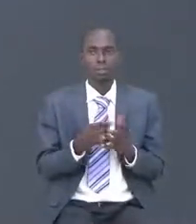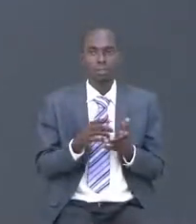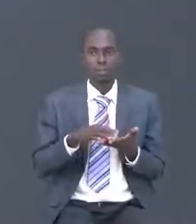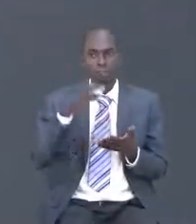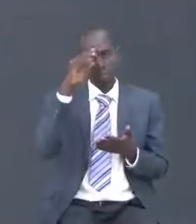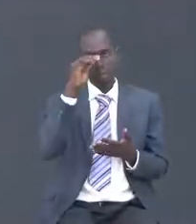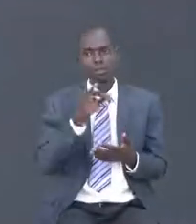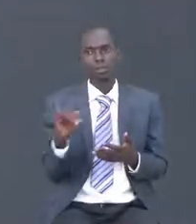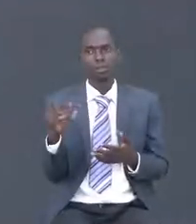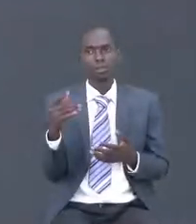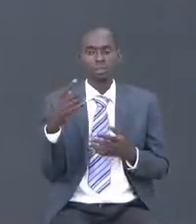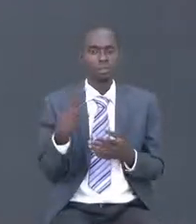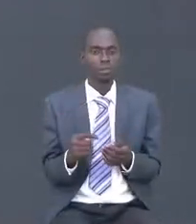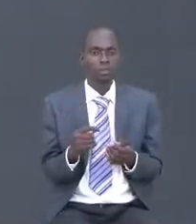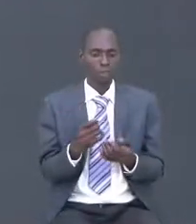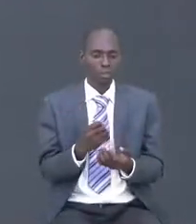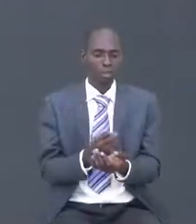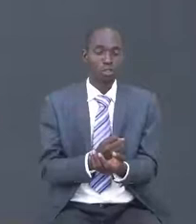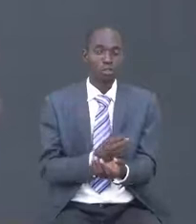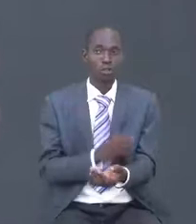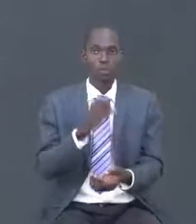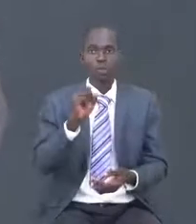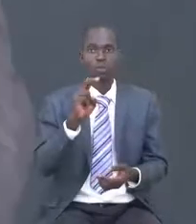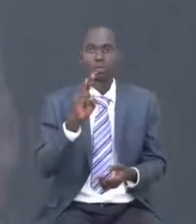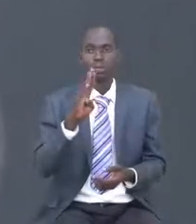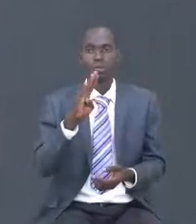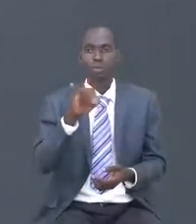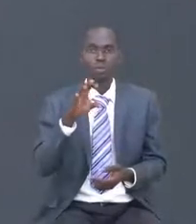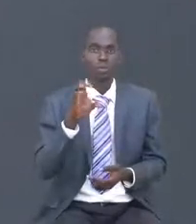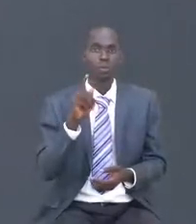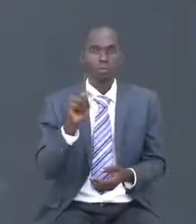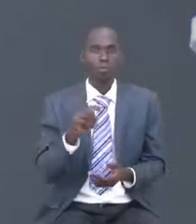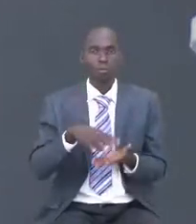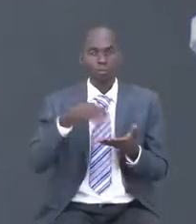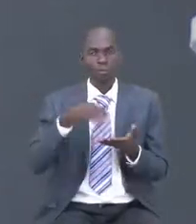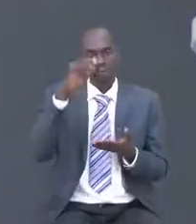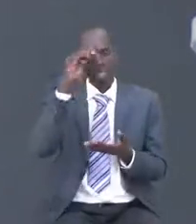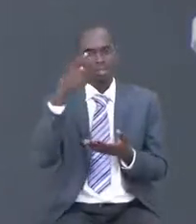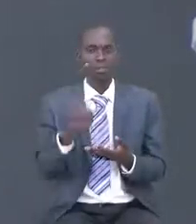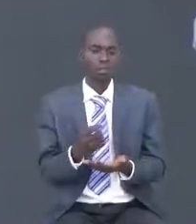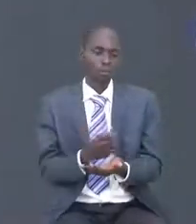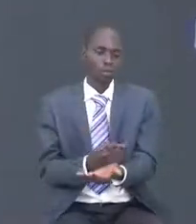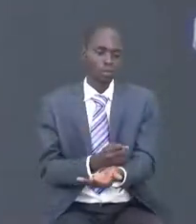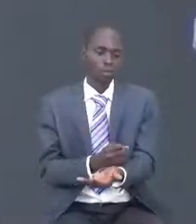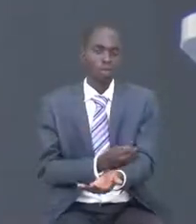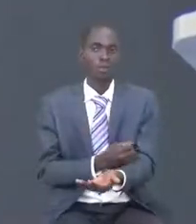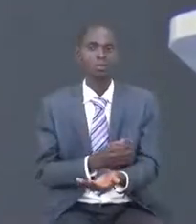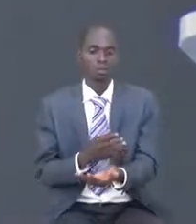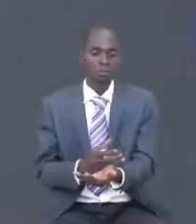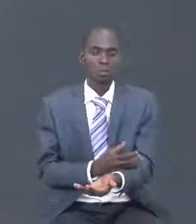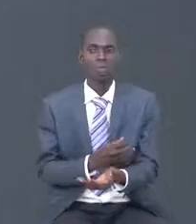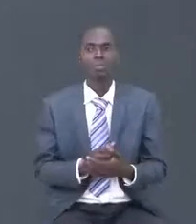apprenons et nous commençons à apprendre les matières. Apprends les